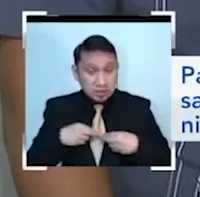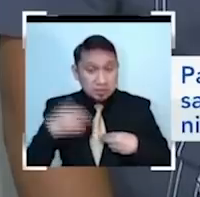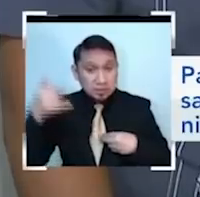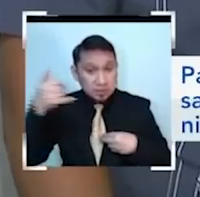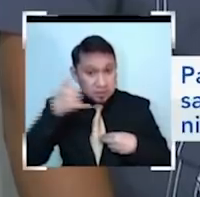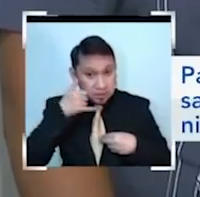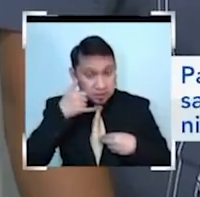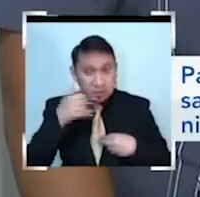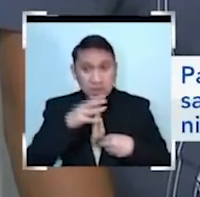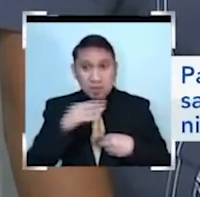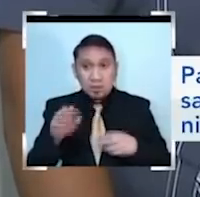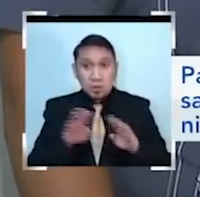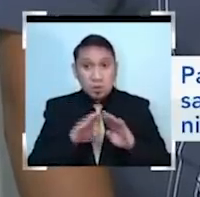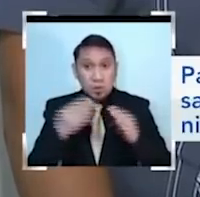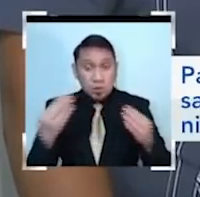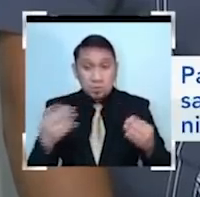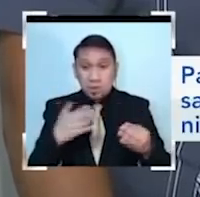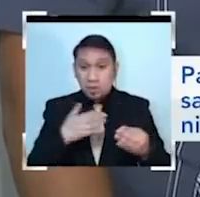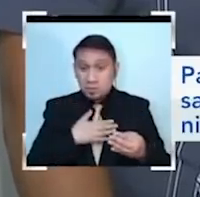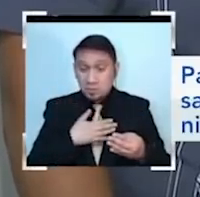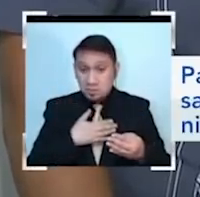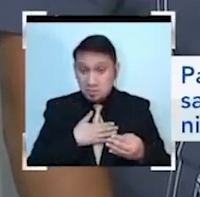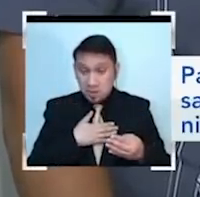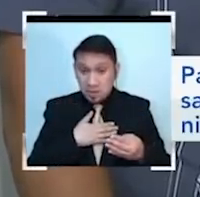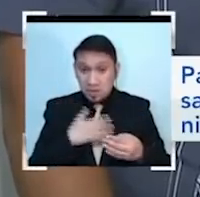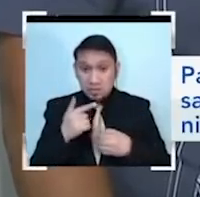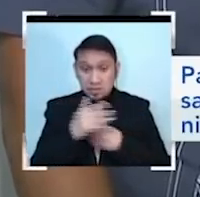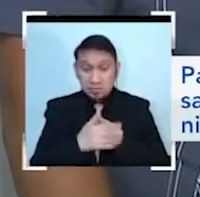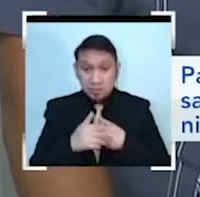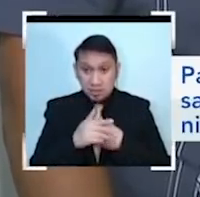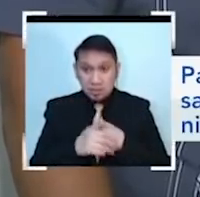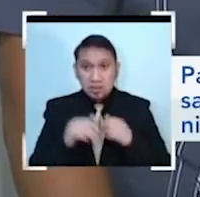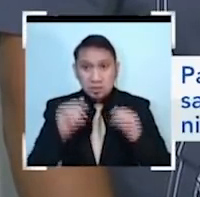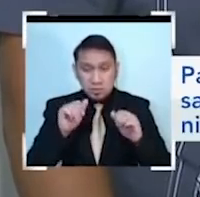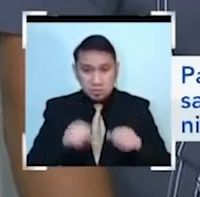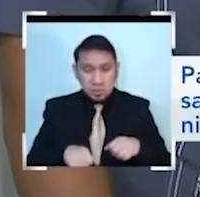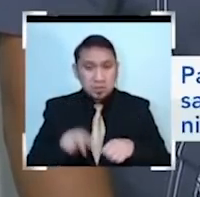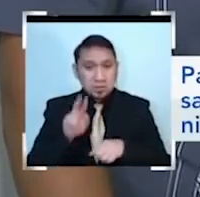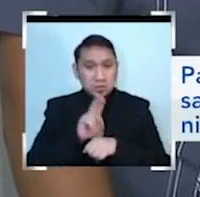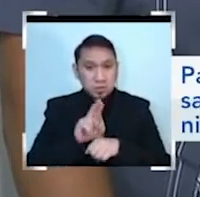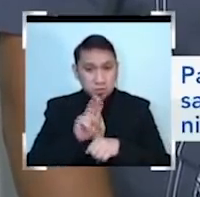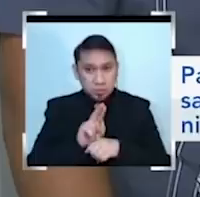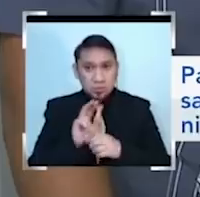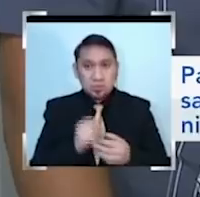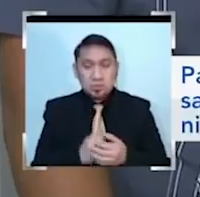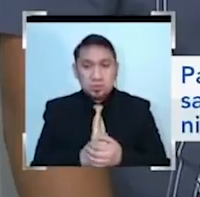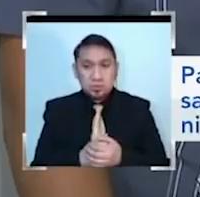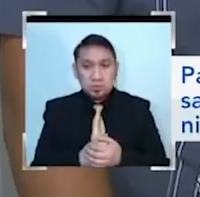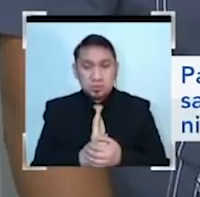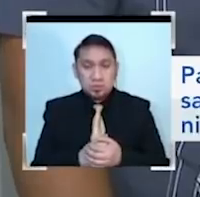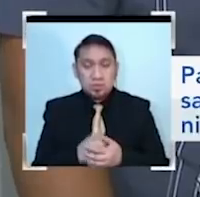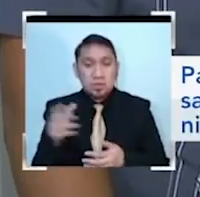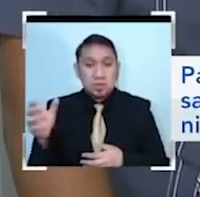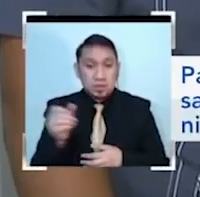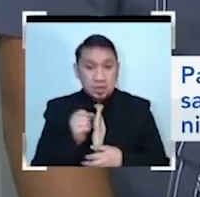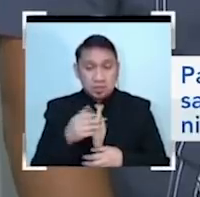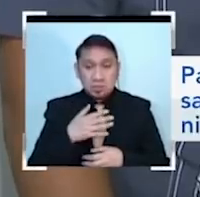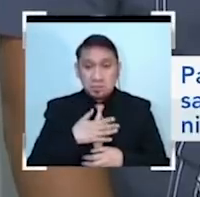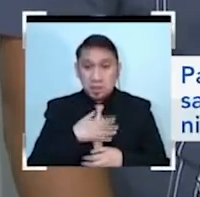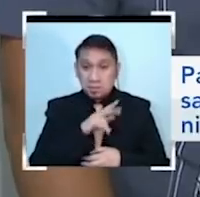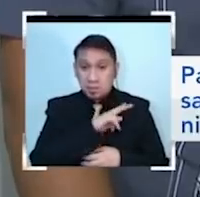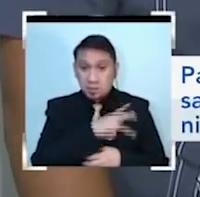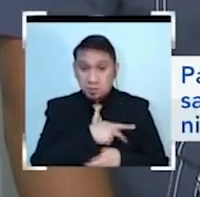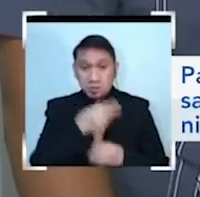pong email. Kasi pwede pong pagkakataon yun ng mga scammer upang kunin yung personal information ko